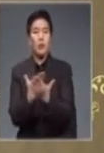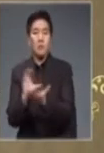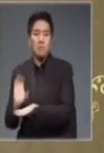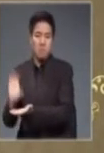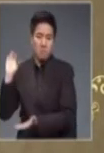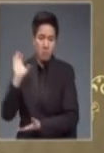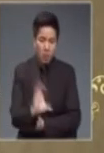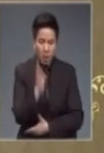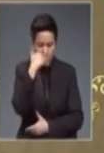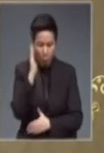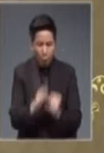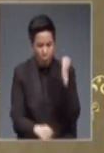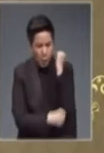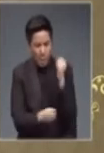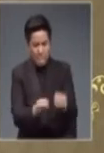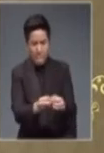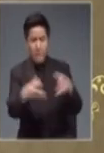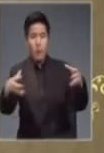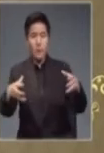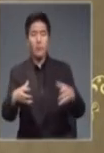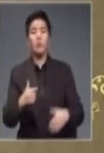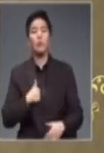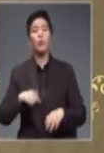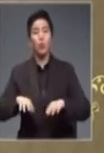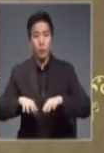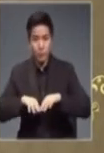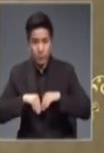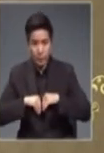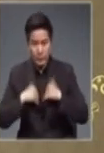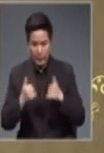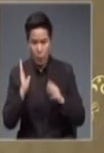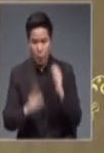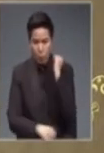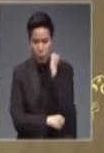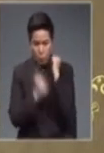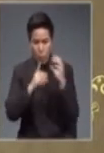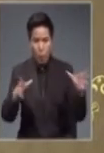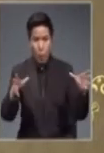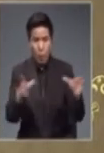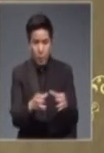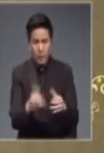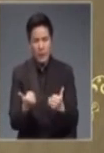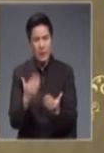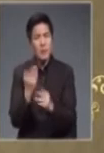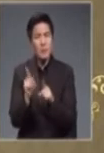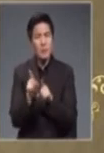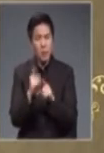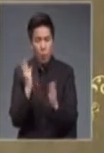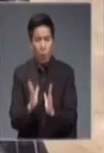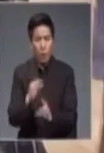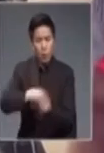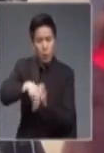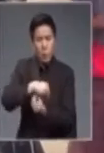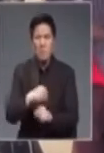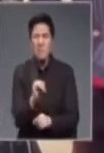คุยกันให้มากขึ้นไม่จำเป็นต้องไปเปิดเวทีอะไรมากมายก็คุยกันในหมู่บ้านในชุมชนในครอบครัวต่างๆเหล่านี้ว่าปัญหาประเท